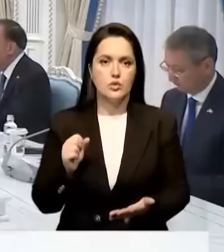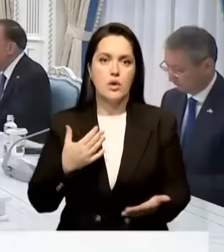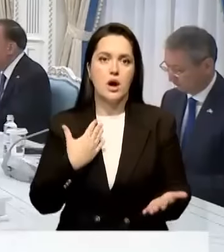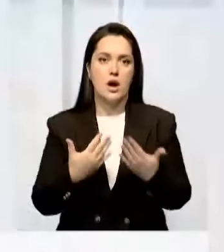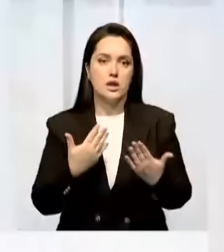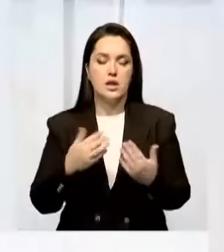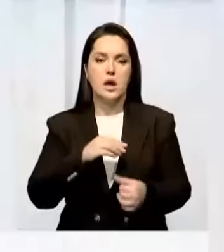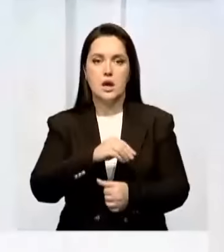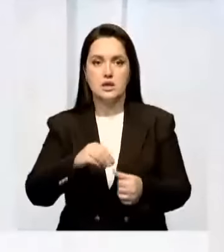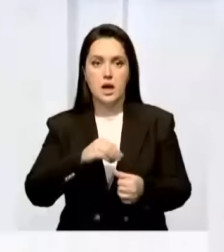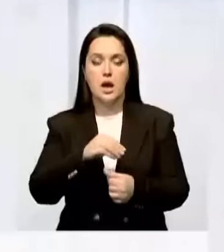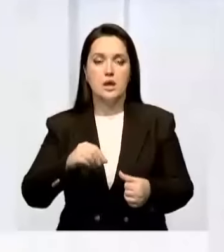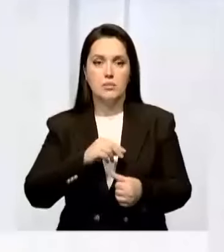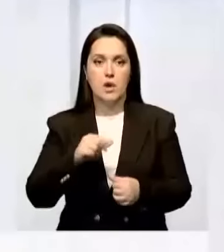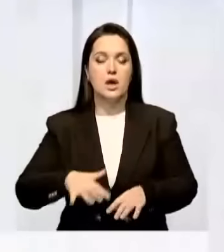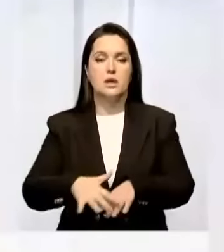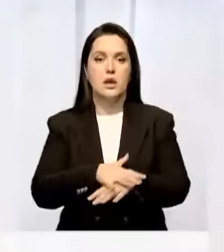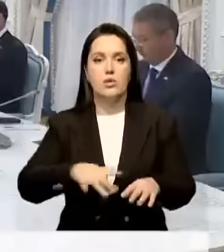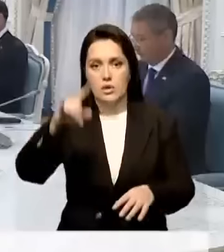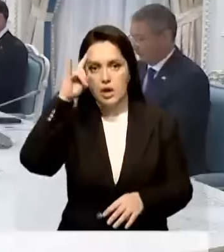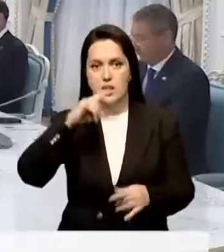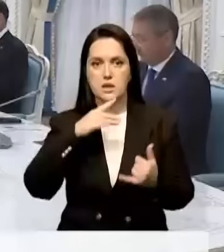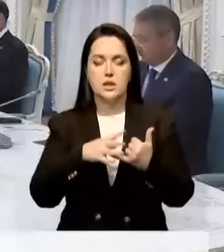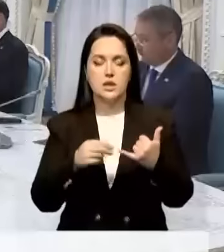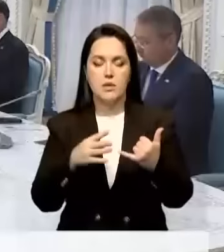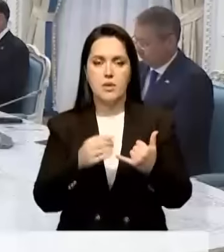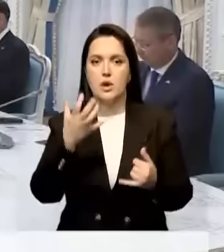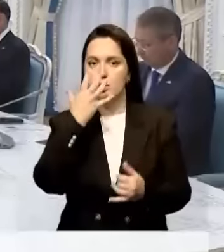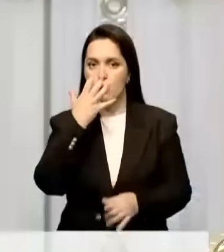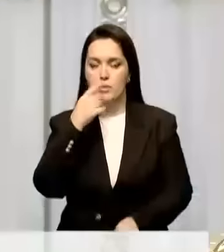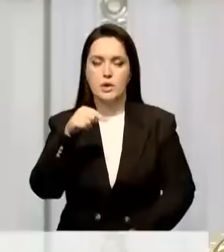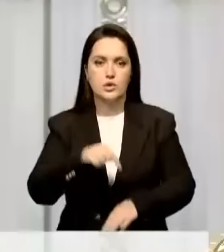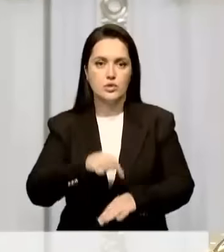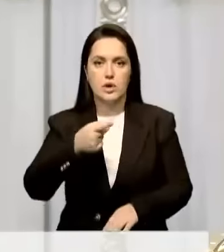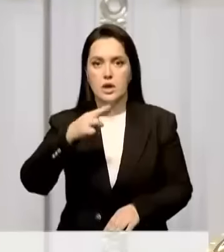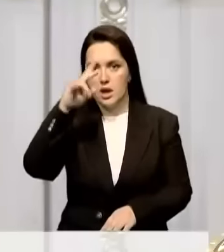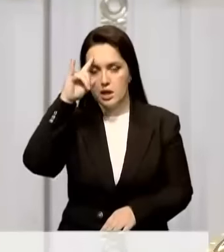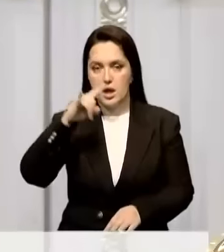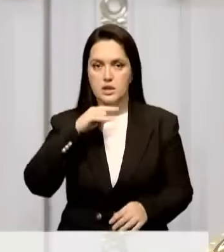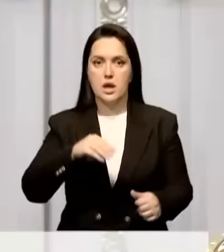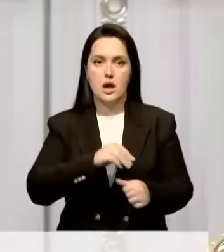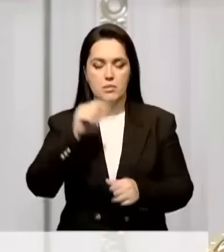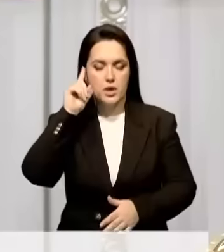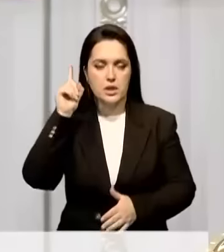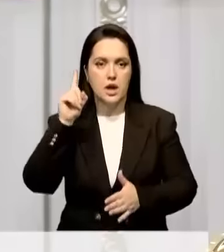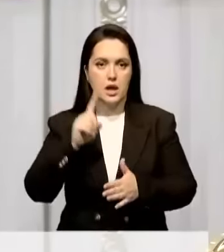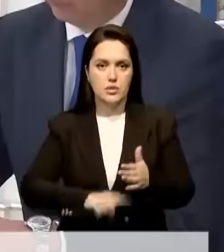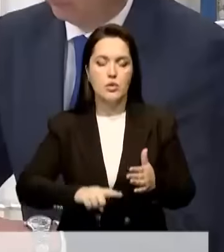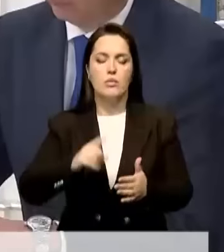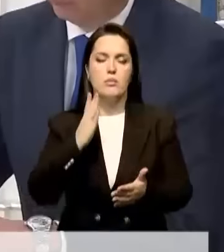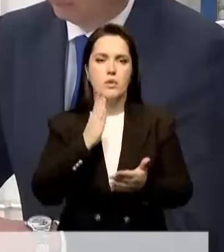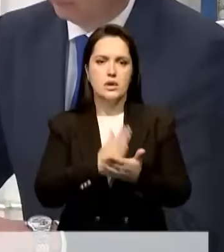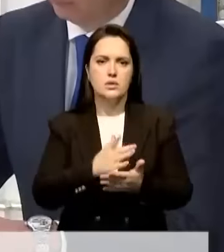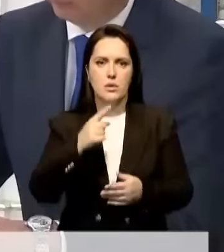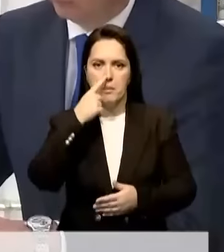Арменией. К армянскому народу на казахской земле питают теплые чувства. Для Казахстана Армения является надежным и проверенным